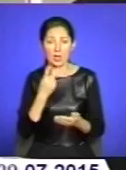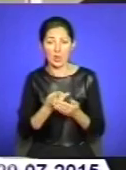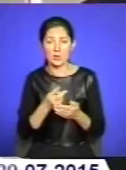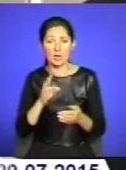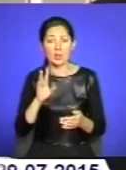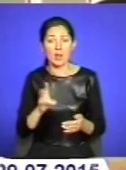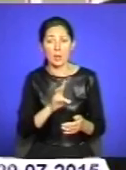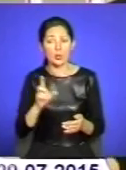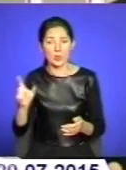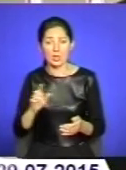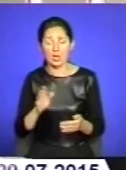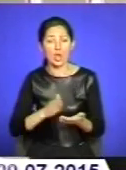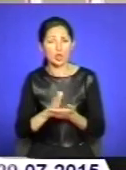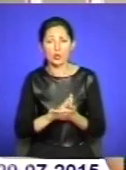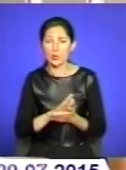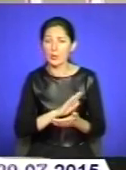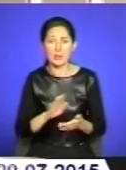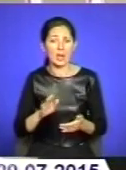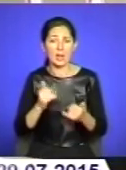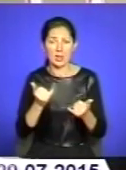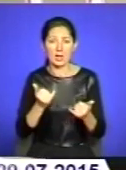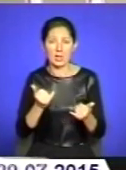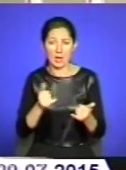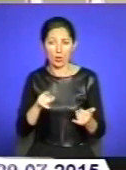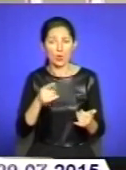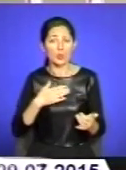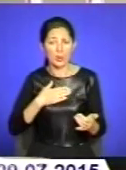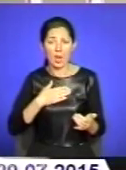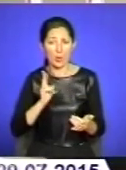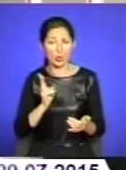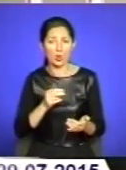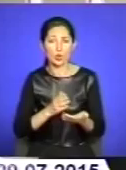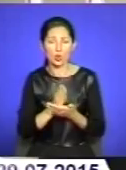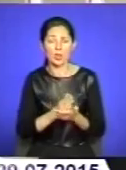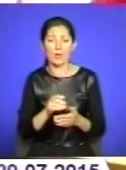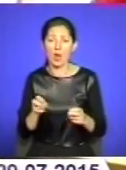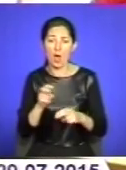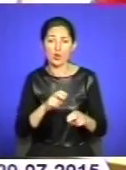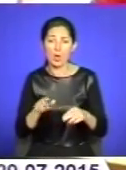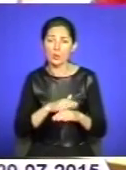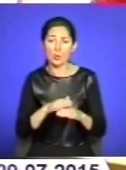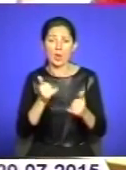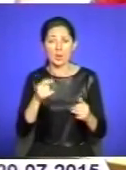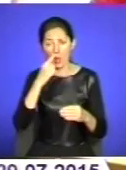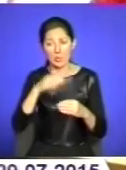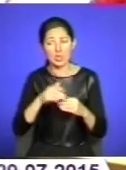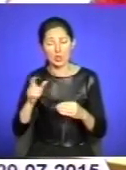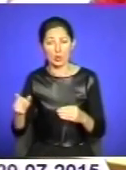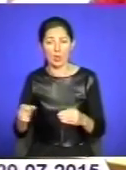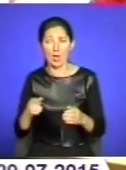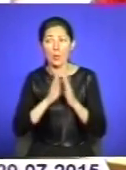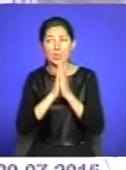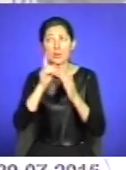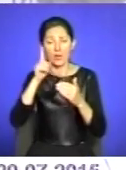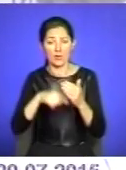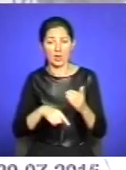для себе, себе звеличуємо, але шукаємо добра для ближнього. І в кінці це є молитва і віра. Попри те, що Андрей Шептицький – людина